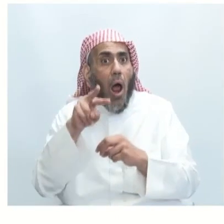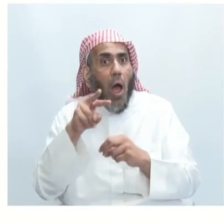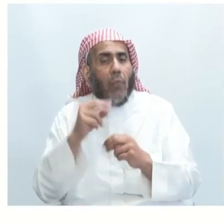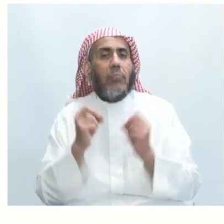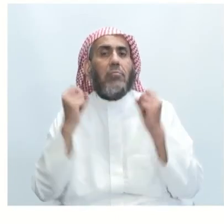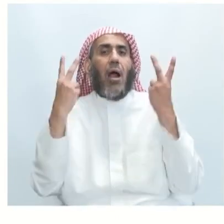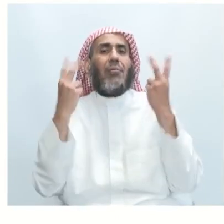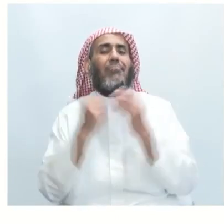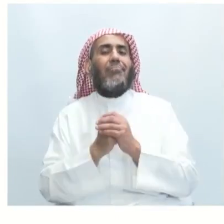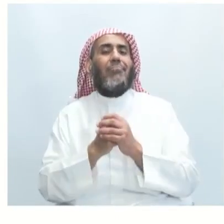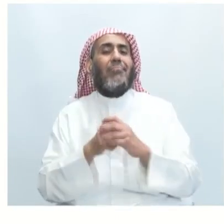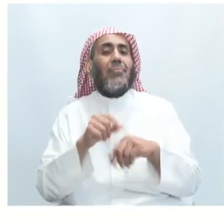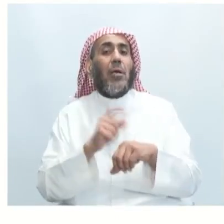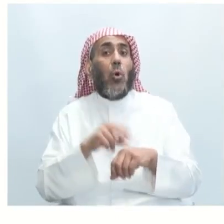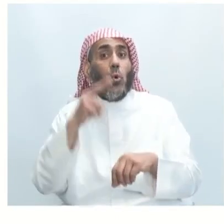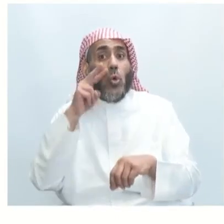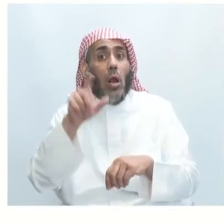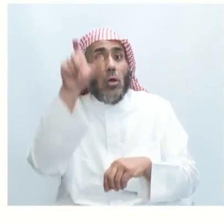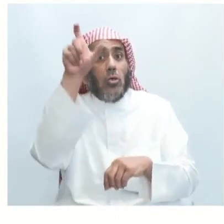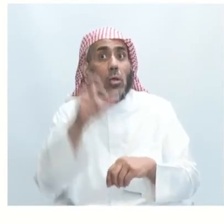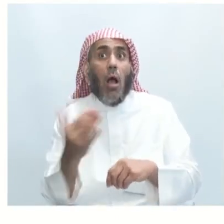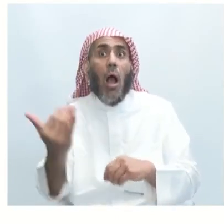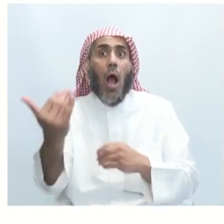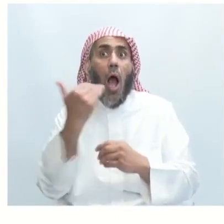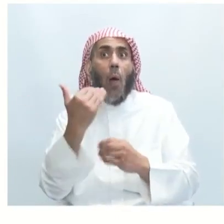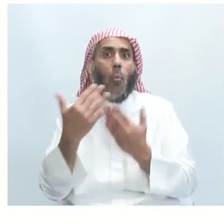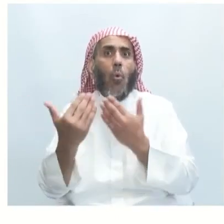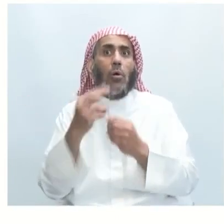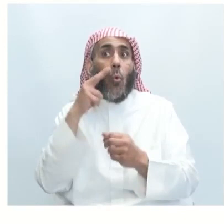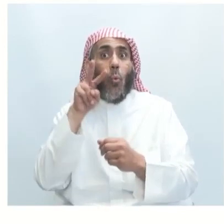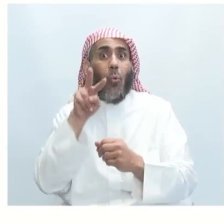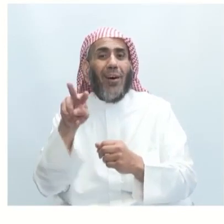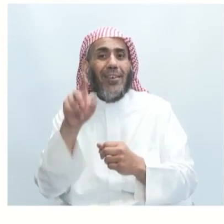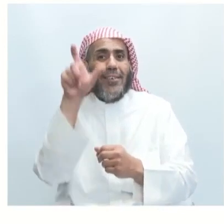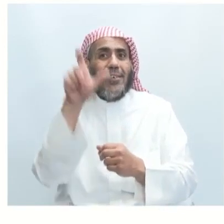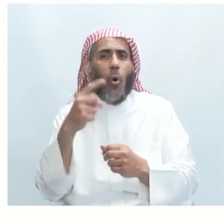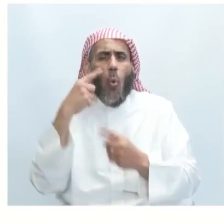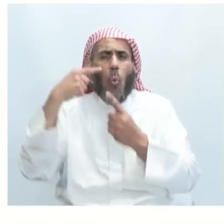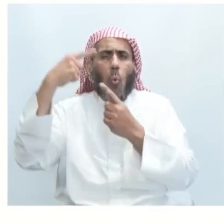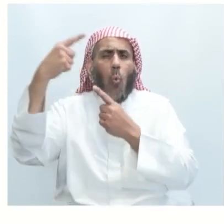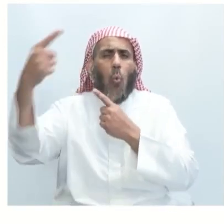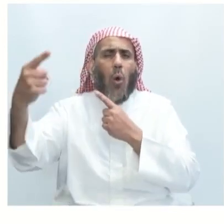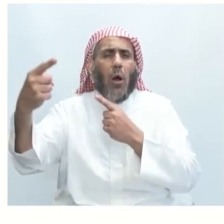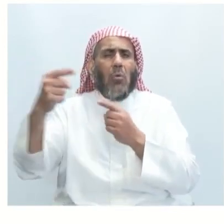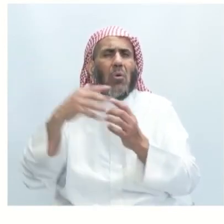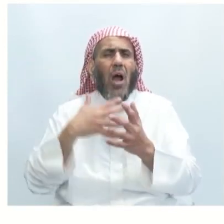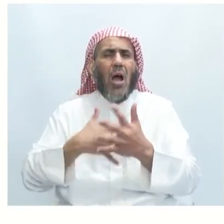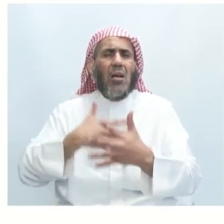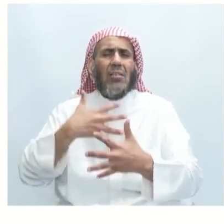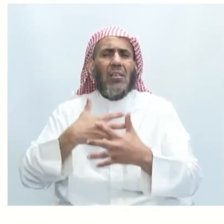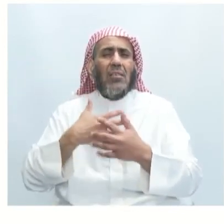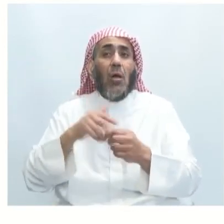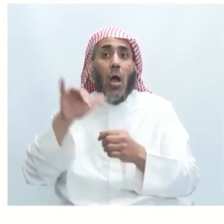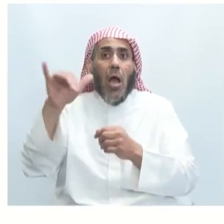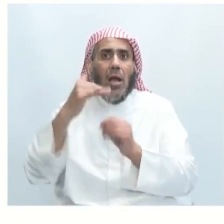ادراك عندما ترى شخصا قادما الى تراه من بعيد هو احساس